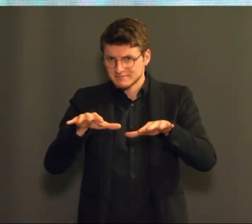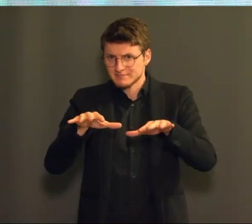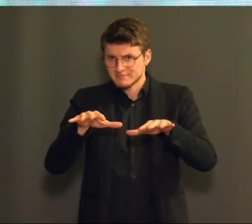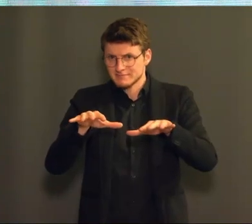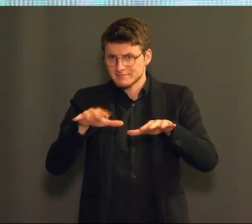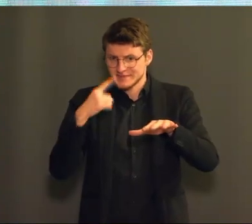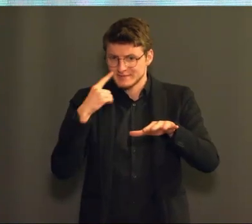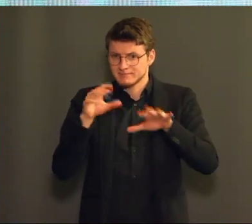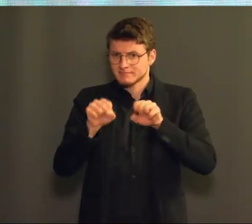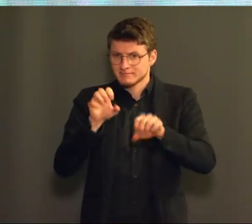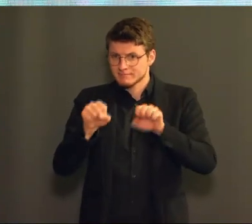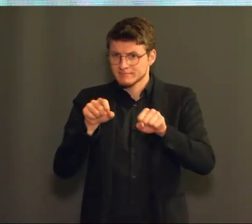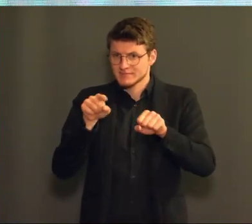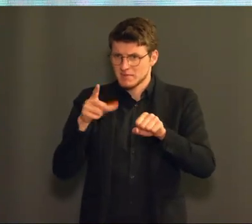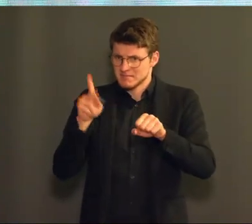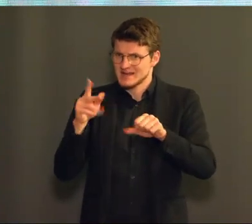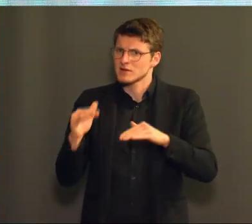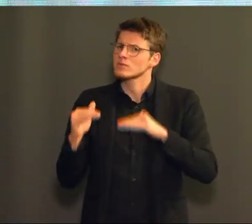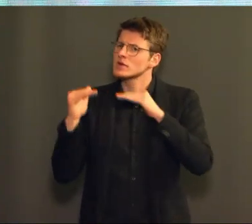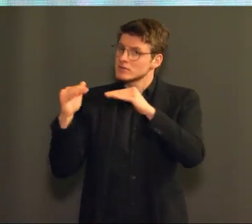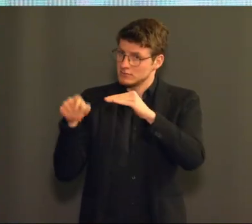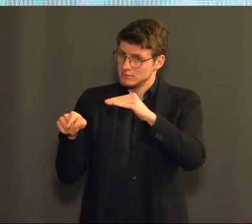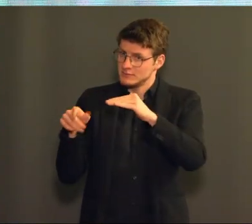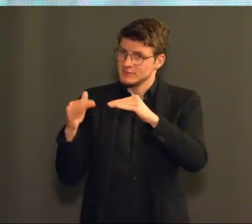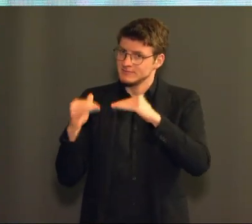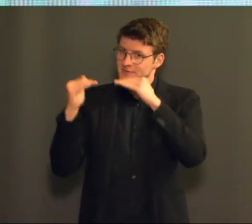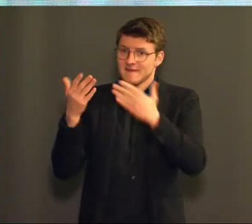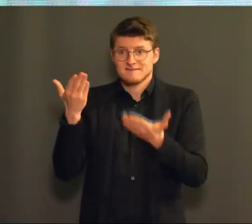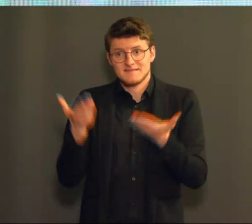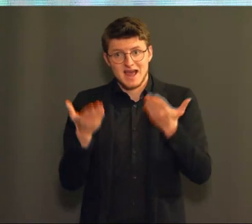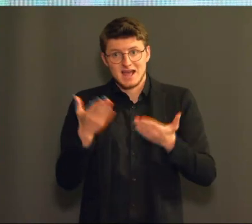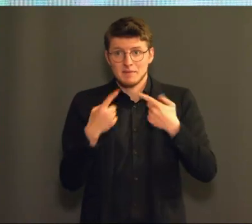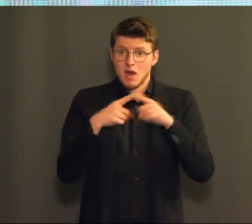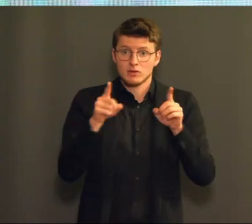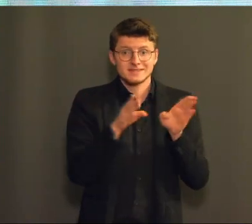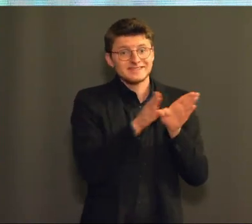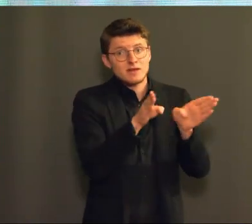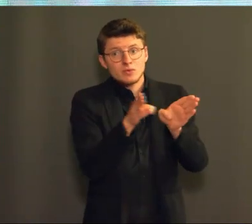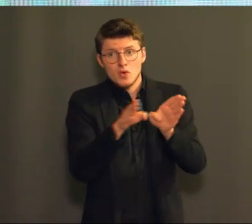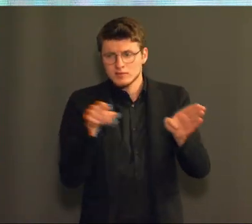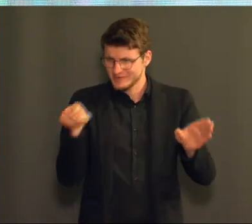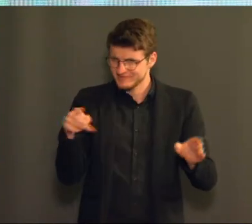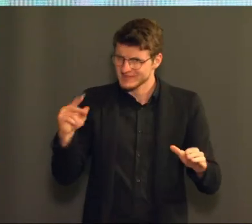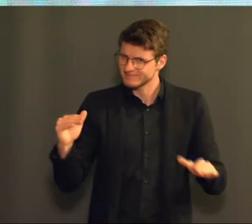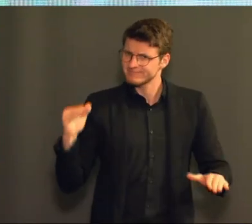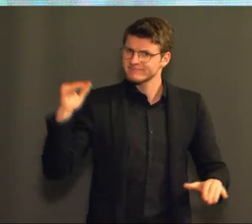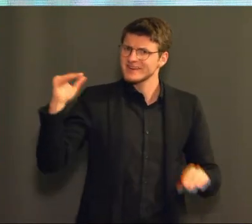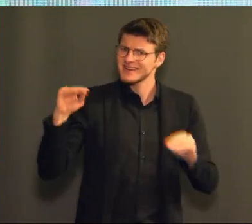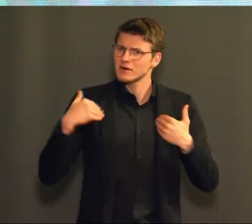dat significant hoger is dan in het om even welke andere sector.